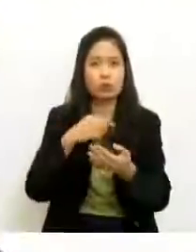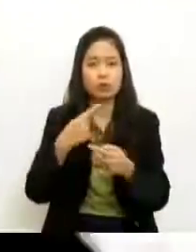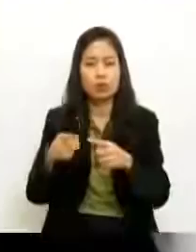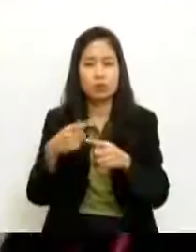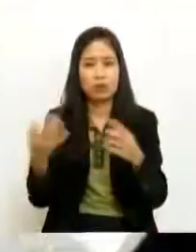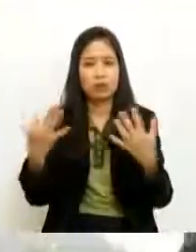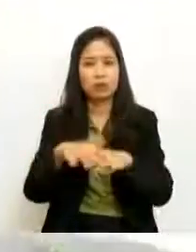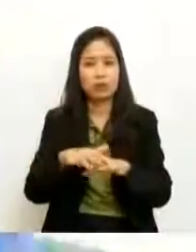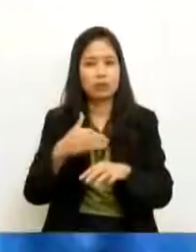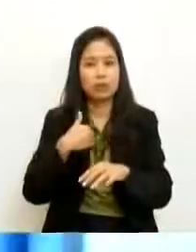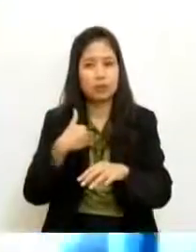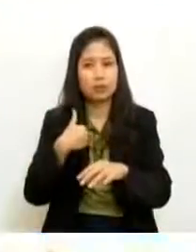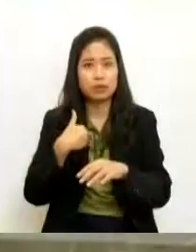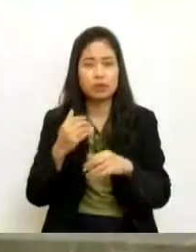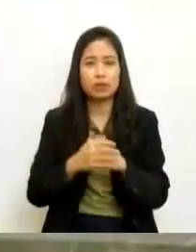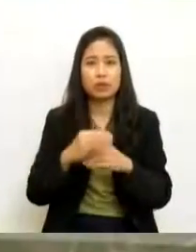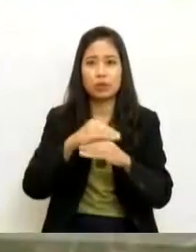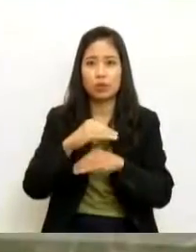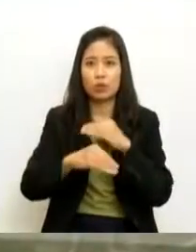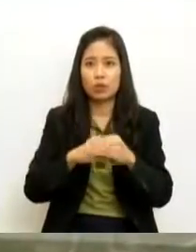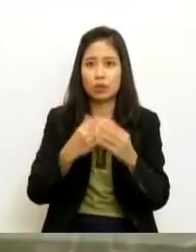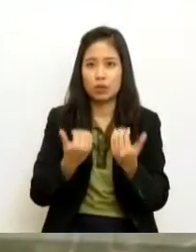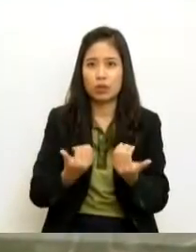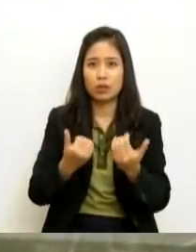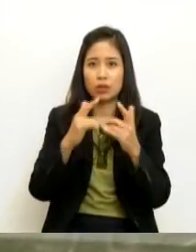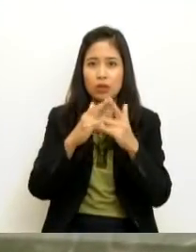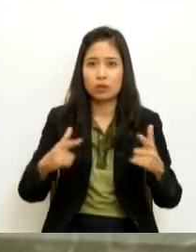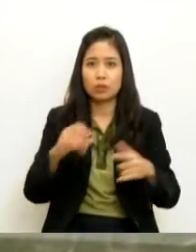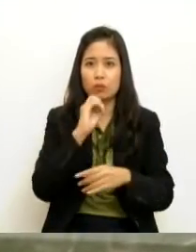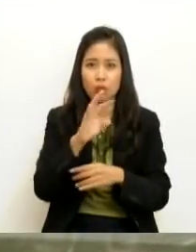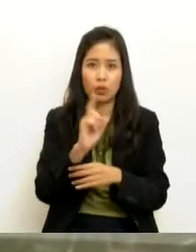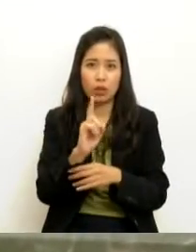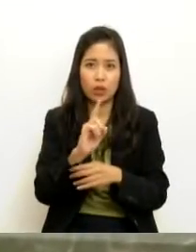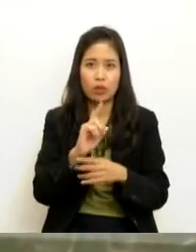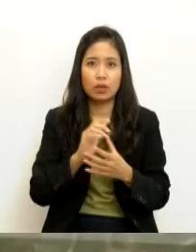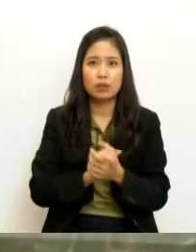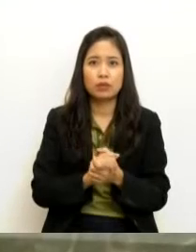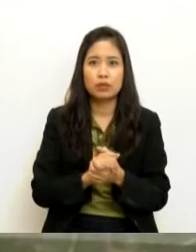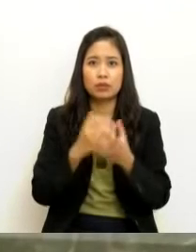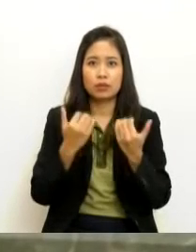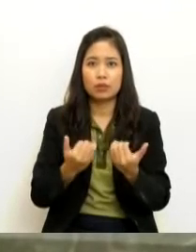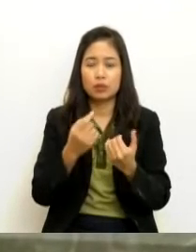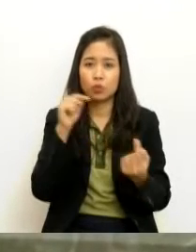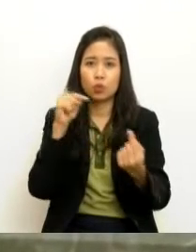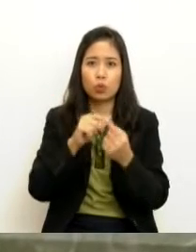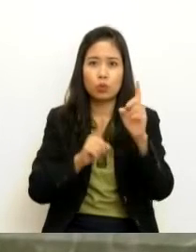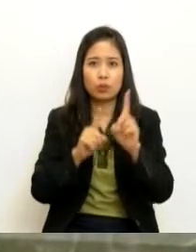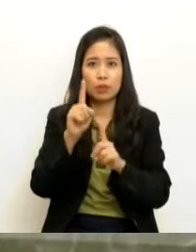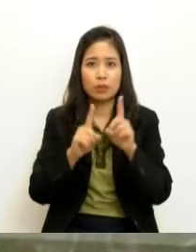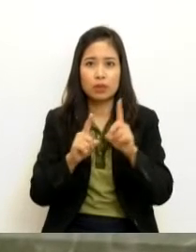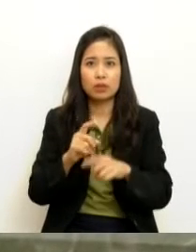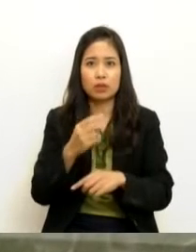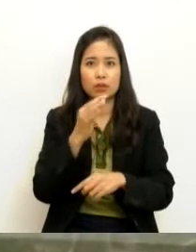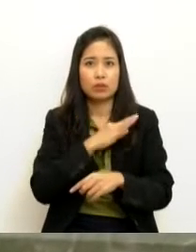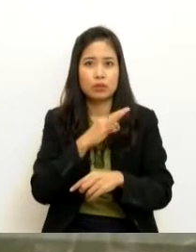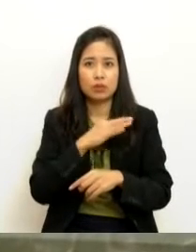ค่ะ ครับโครงการนี้นะครับก็คงต้องบอกว่าเรามองดูในส่วนของการประเมินแล้วเนี่ย ก็ถือว่า